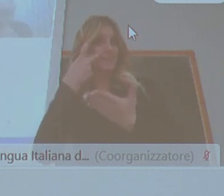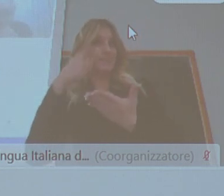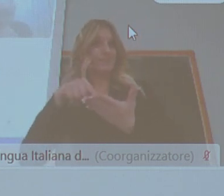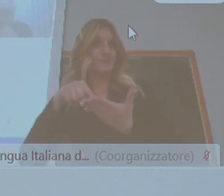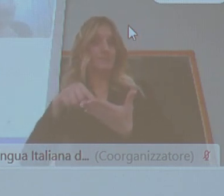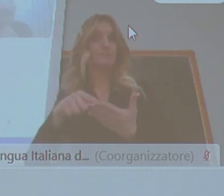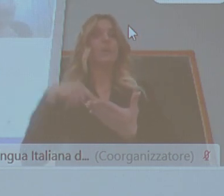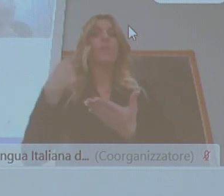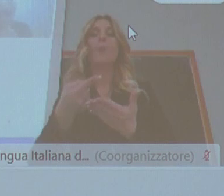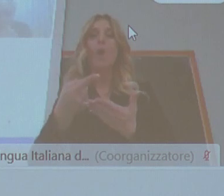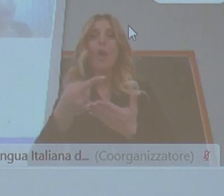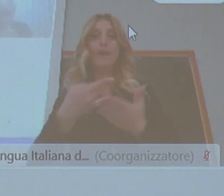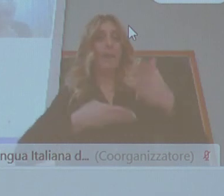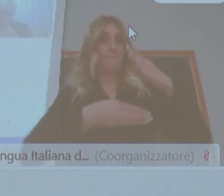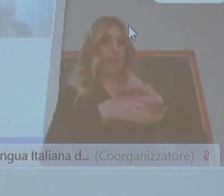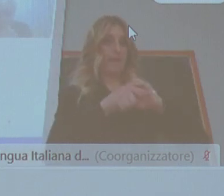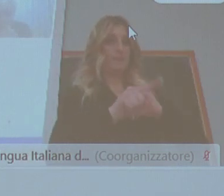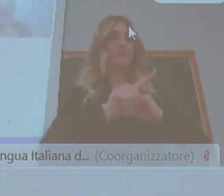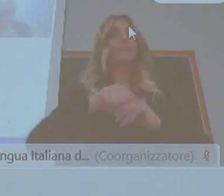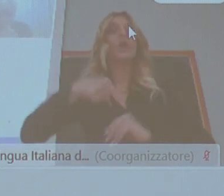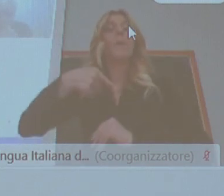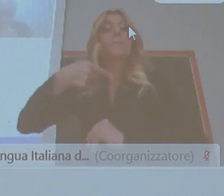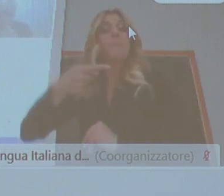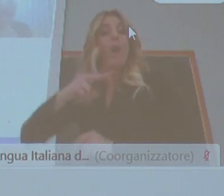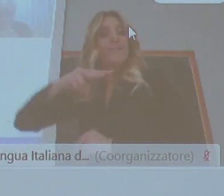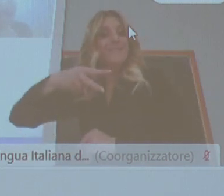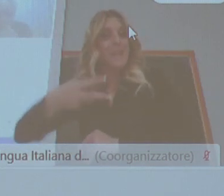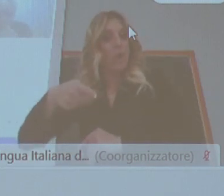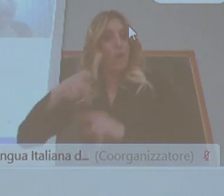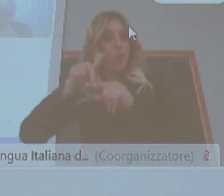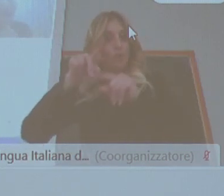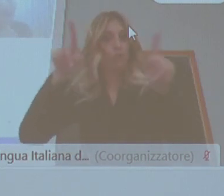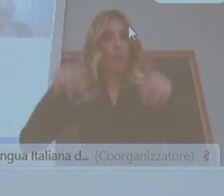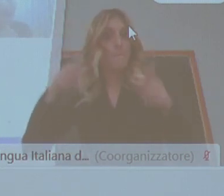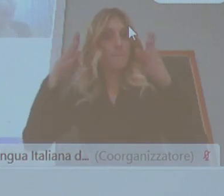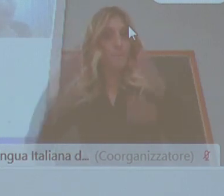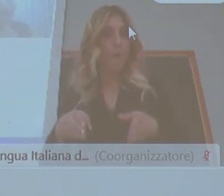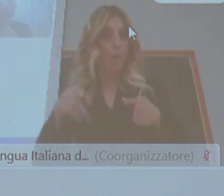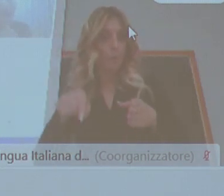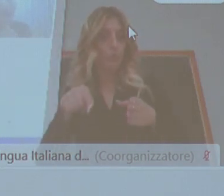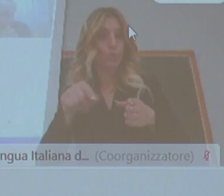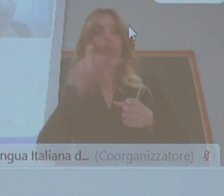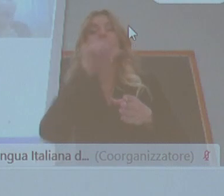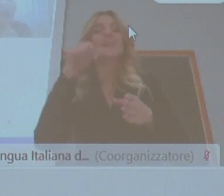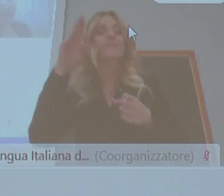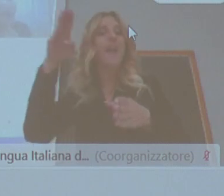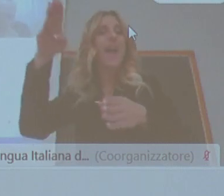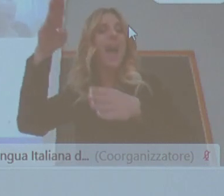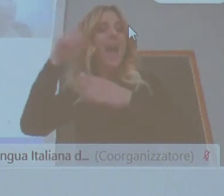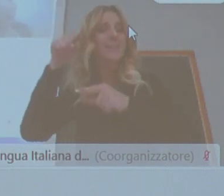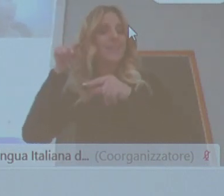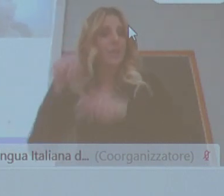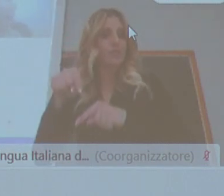di concentrare nella seconda parte, nel secondo modulo, l'attenzione